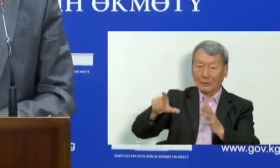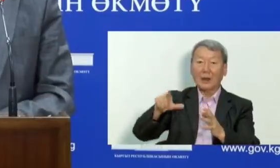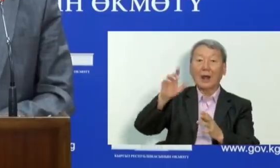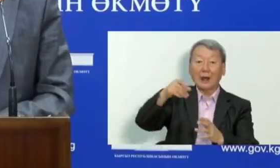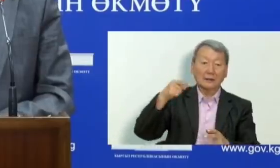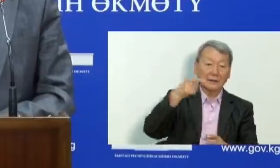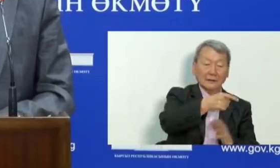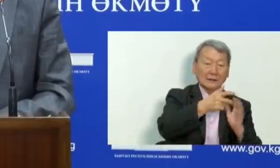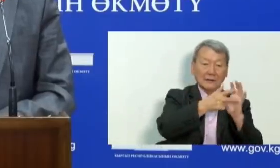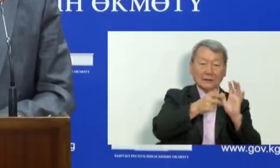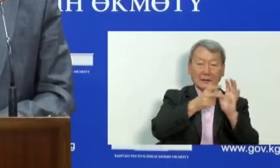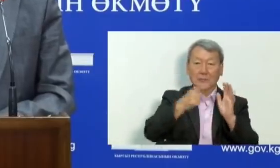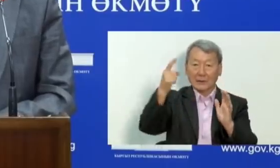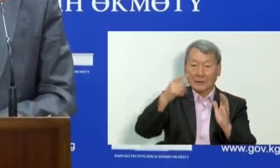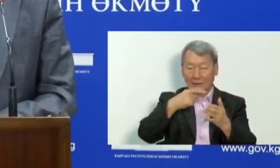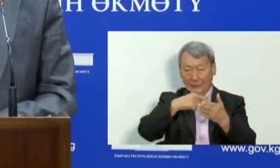Чыгарылганы 1981.